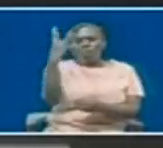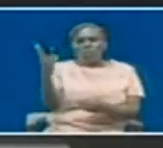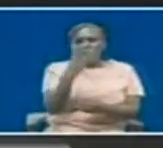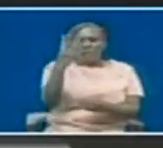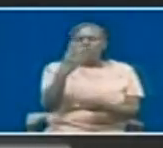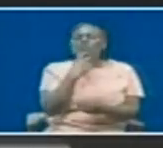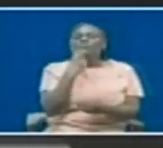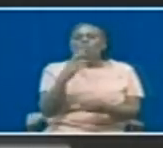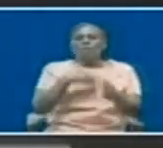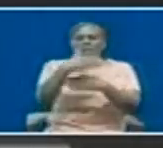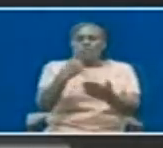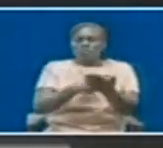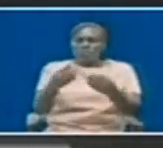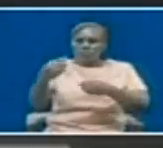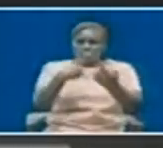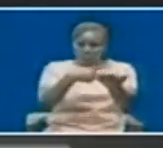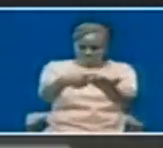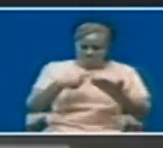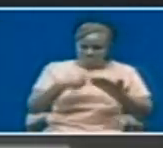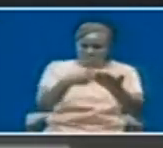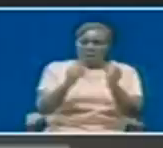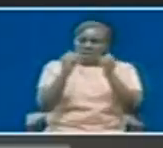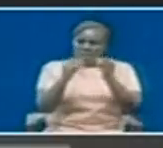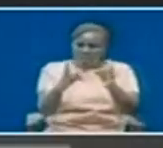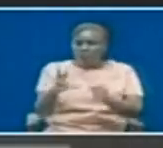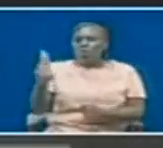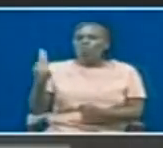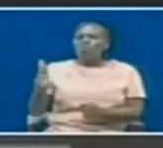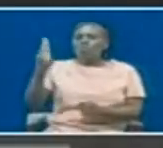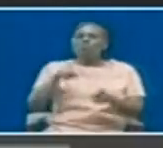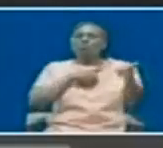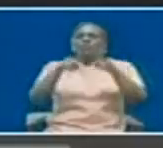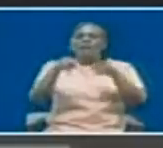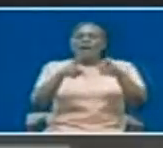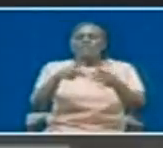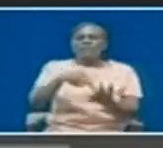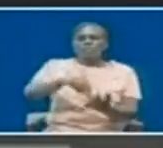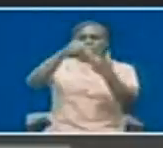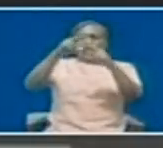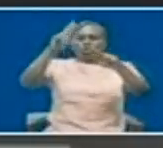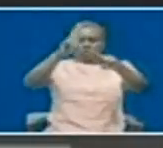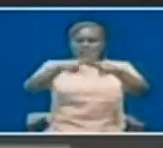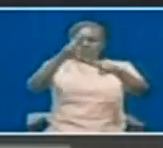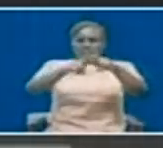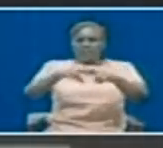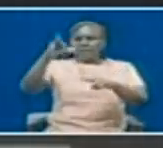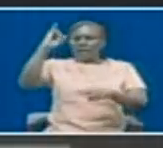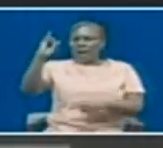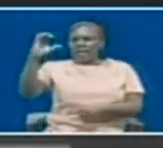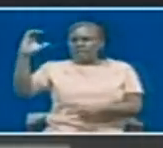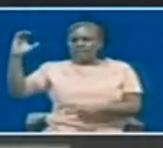ijayo kujadili iwapo Rais Uhuru Kenyatta ataelekea nchini Uholanzi kwa kikao maalum cha kudadisi kesi dhidi